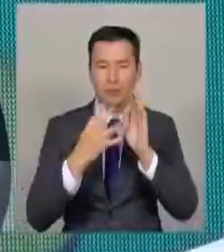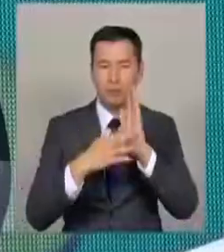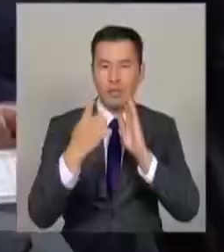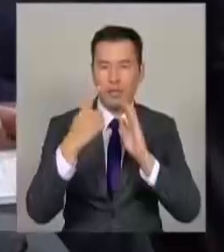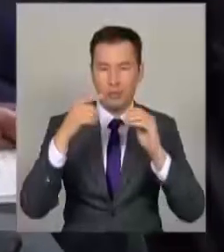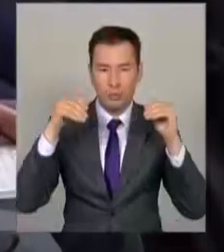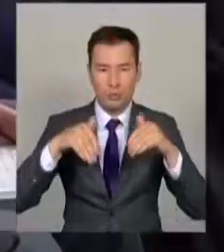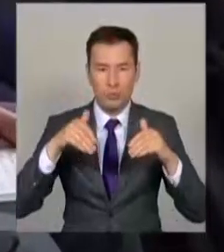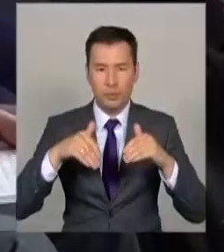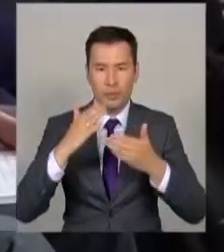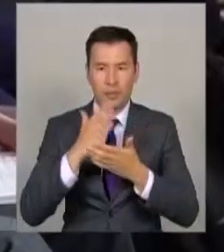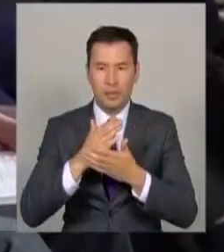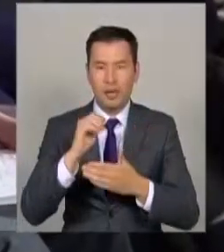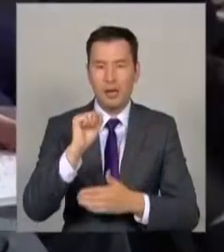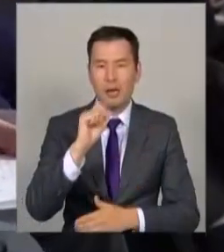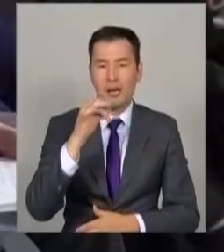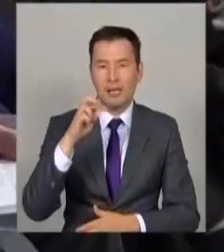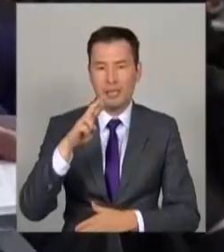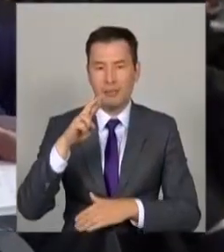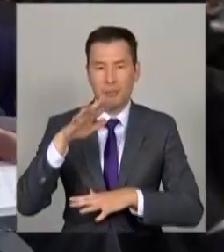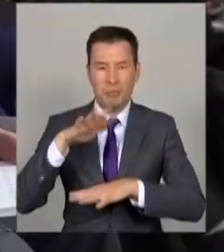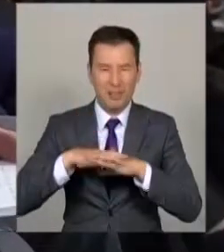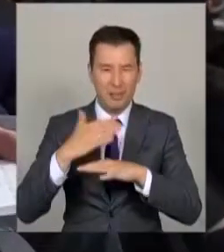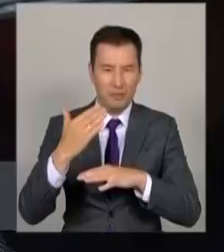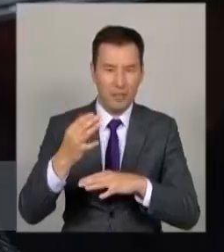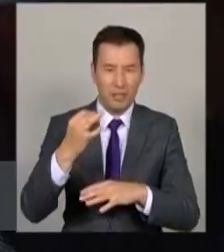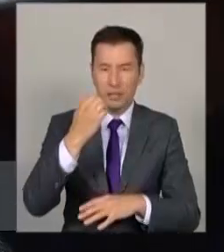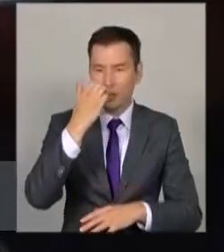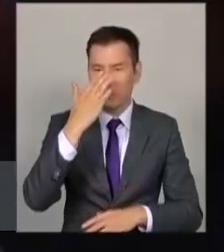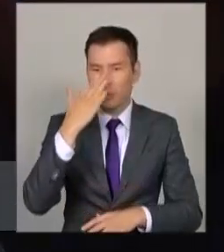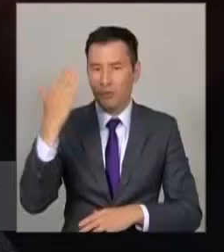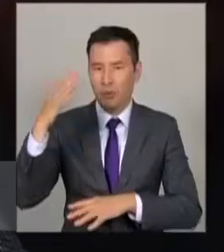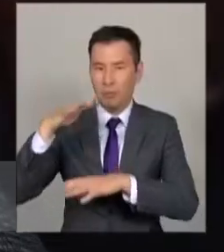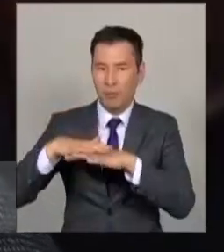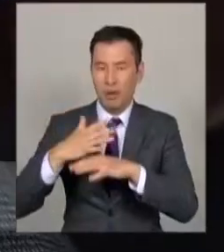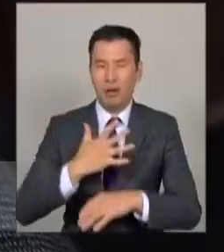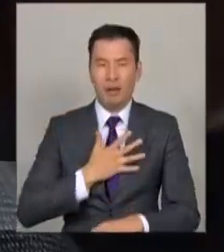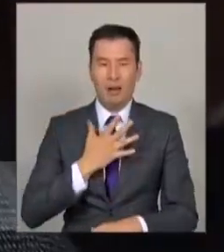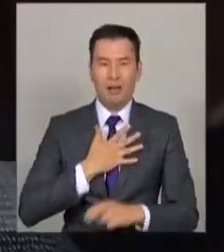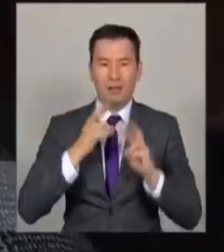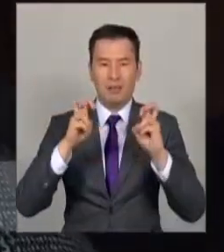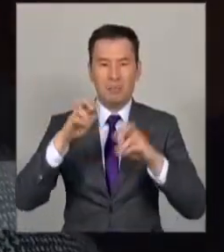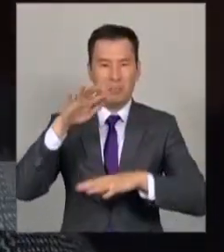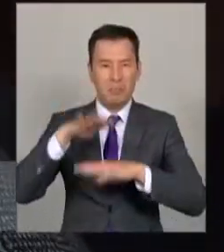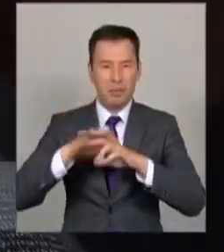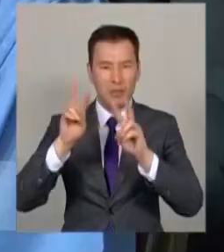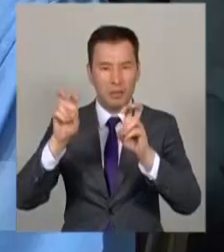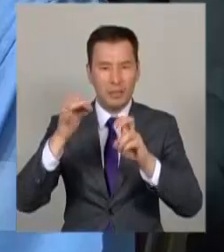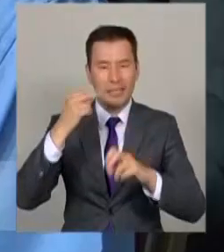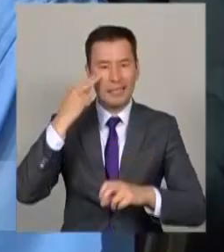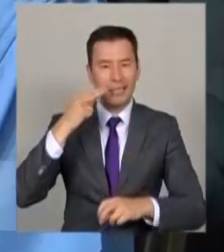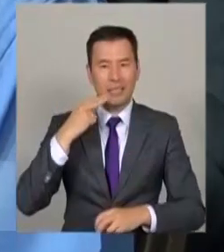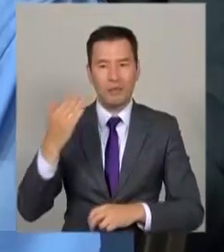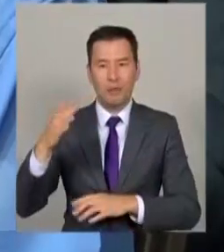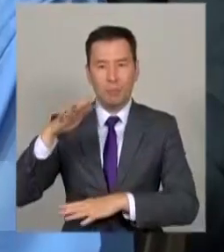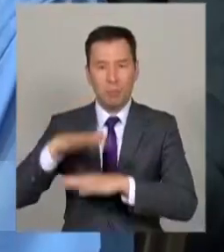Олардың негізгілері Азия даму банкі, Жапония халықаралық ынтымақтастық банкі, Канаданың коммерциялық даму банкі және Қытайдың мемлекеттік даму